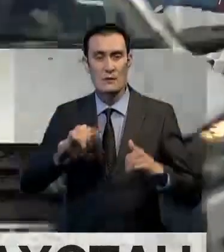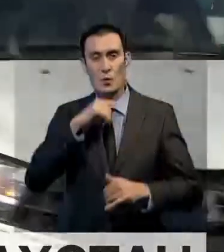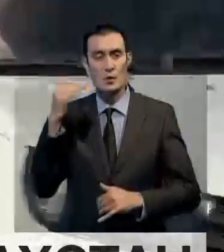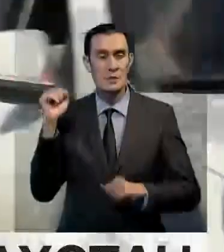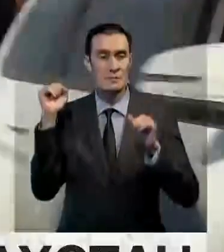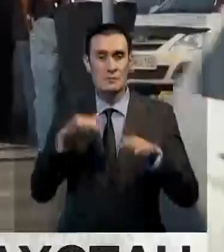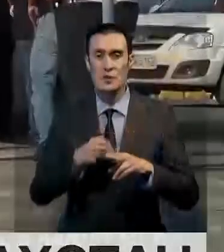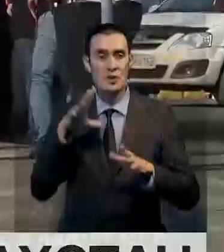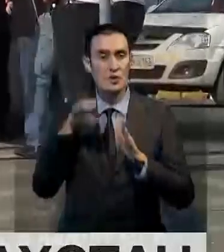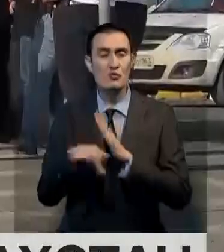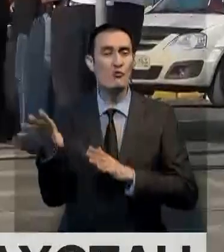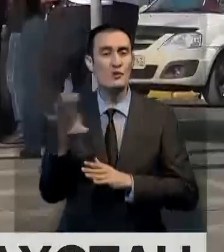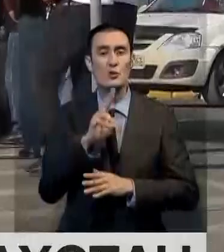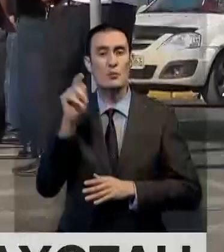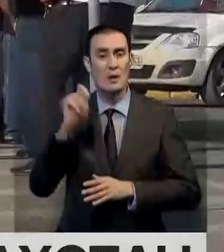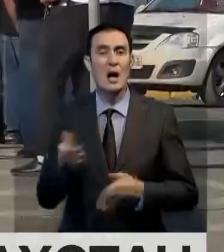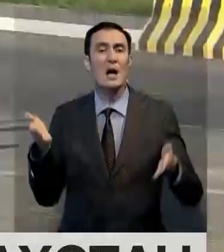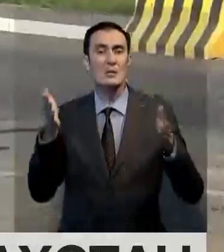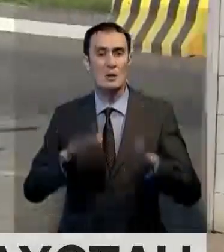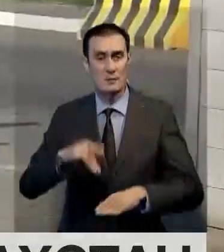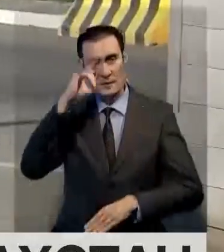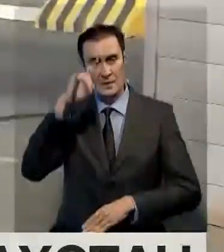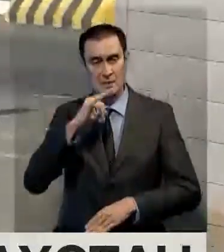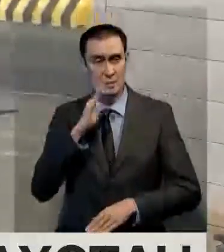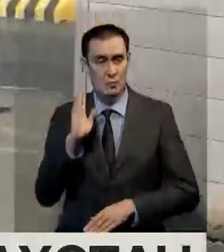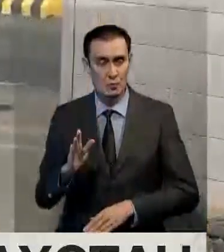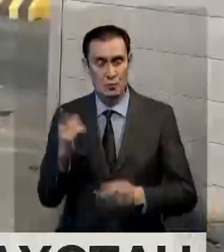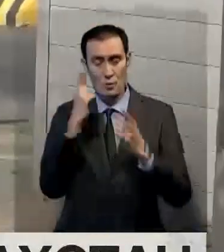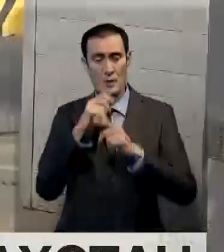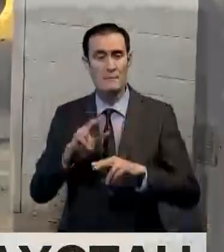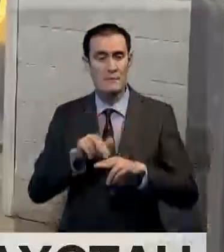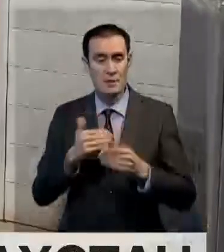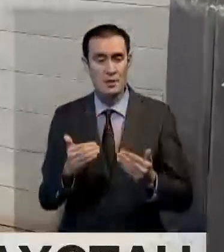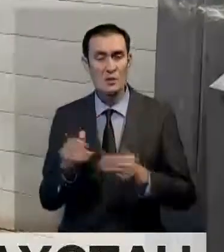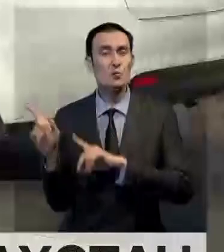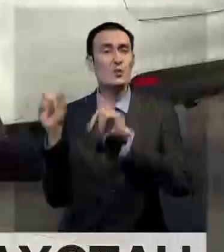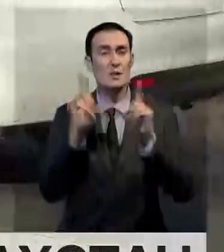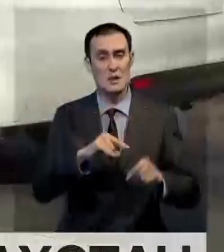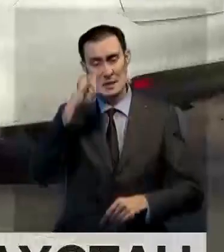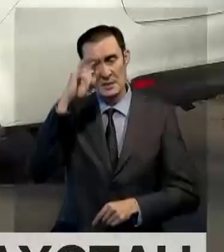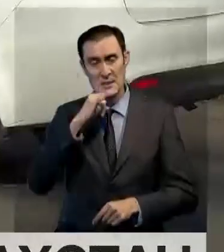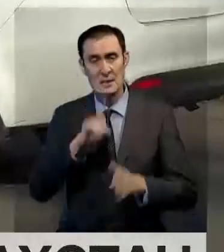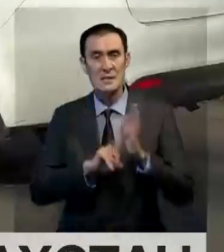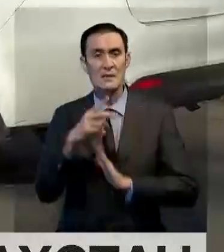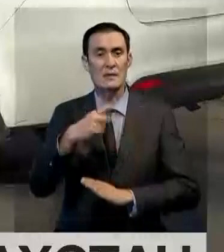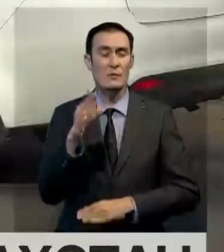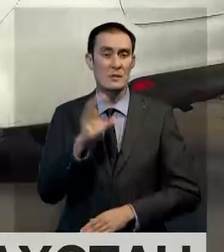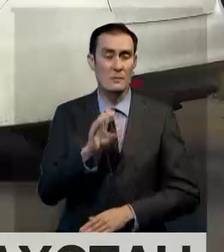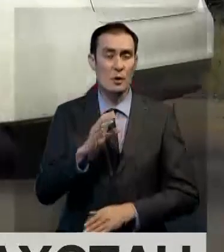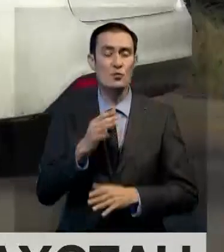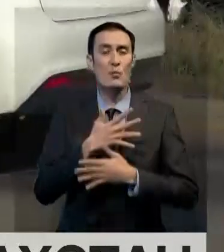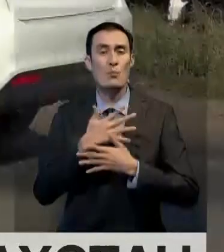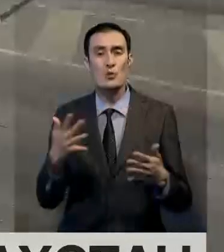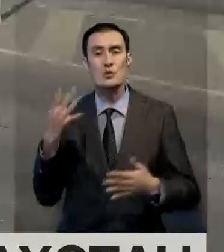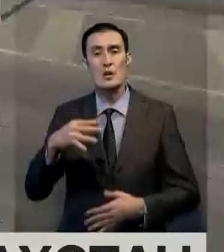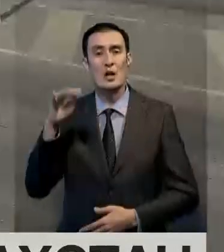не означает, что все прибывшие останутся жить в нашей стране. По данным ведомства, покинули республику с 22 сентября уже